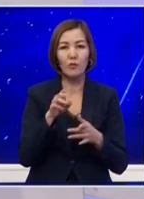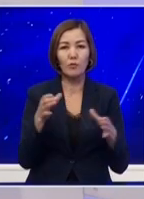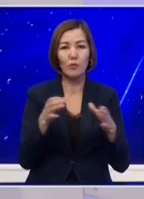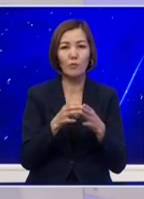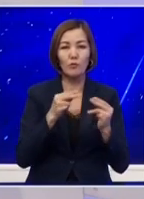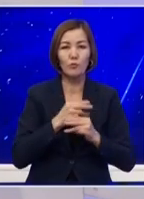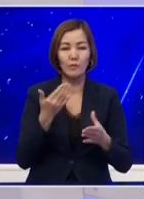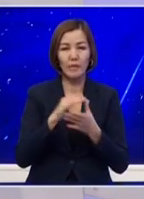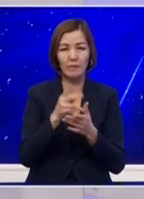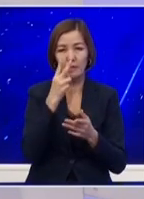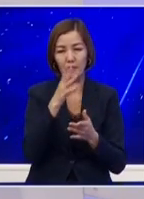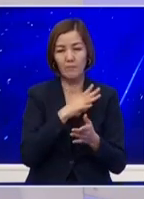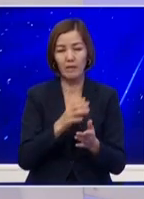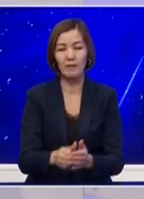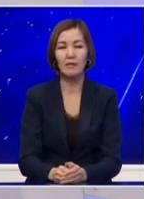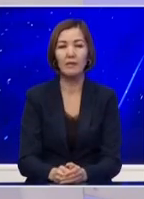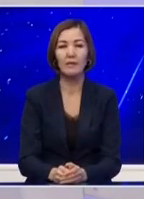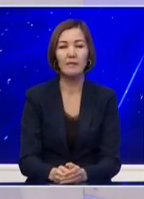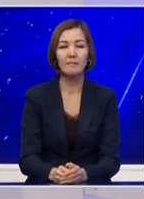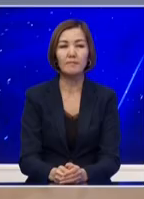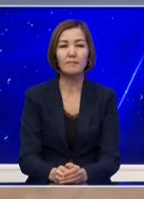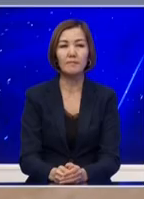каскадерлік тобының жұмыс барысымен танысып қайтты.